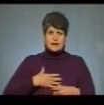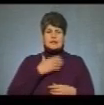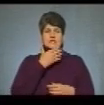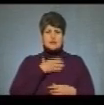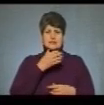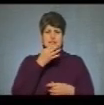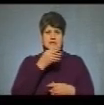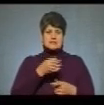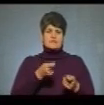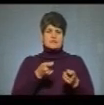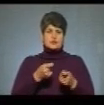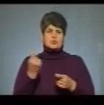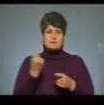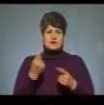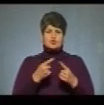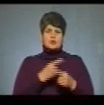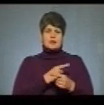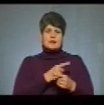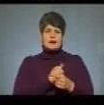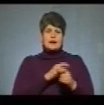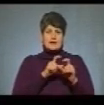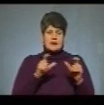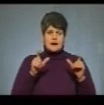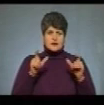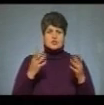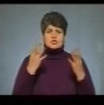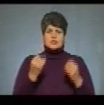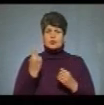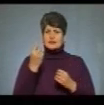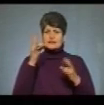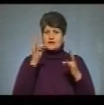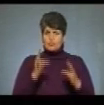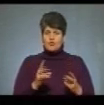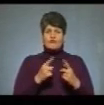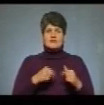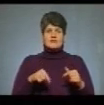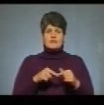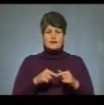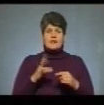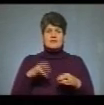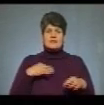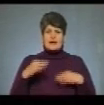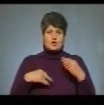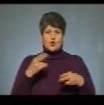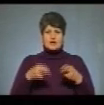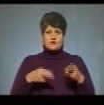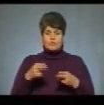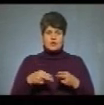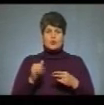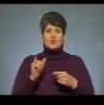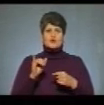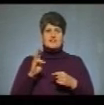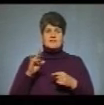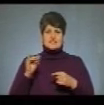інтенсивної терапії першої міської лікарні Петро Комар. Ще один травмований знаходиться у відділенні нейрохірургії університетської лікарні